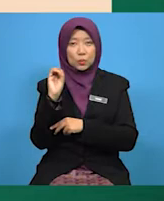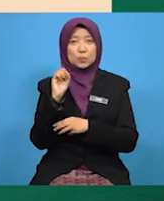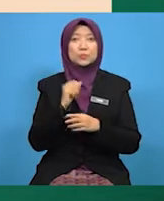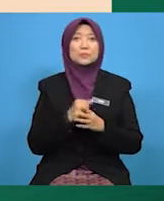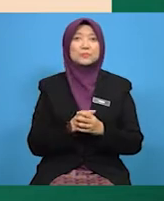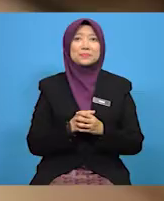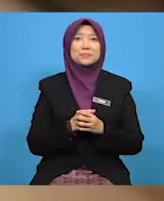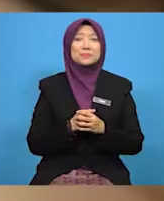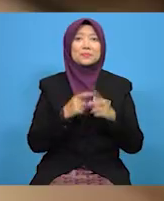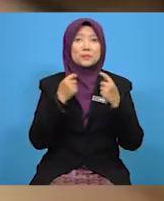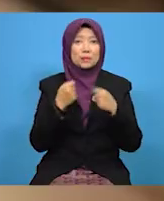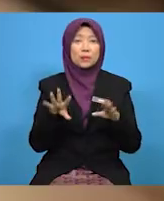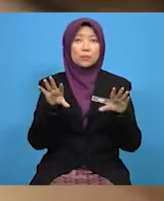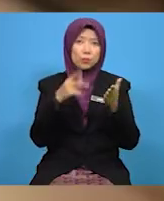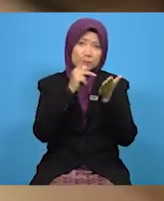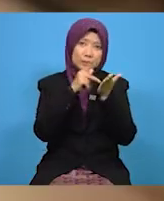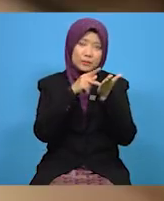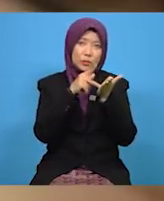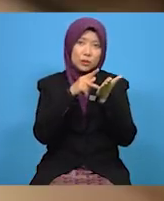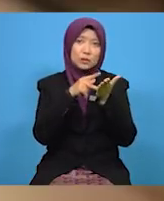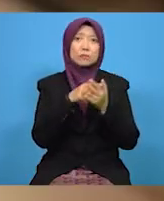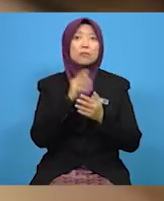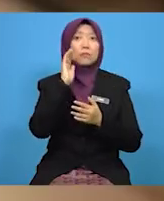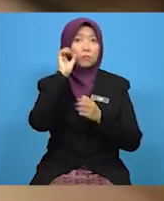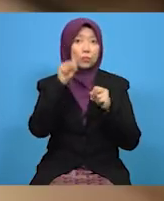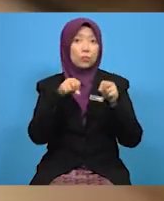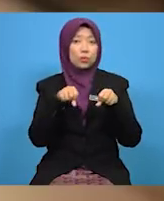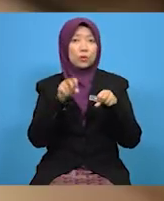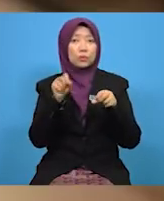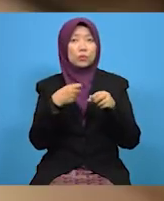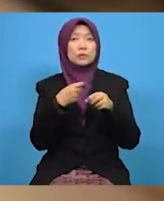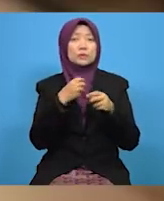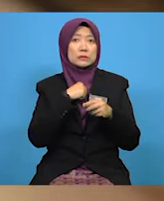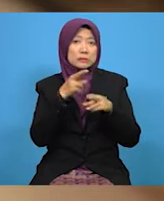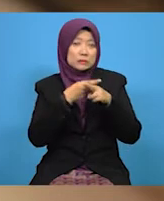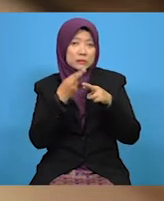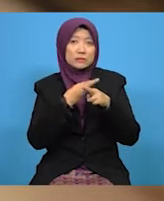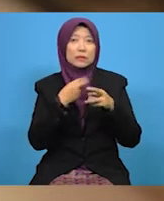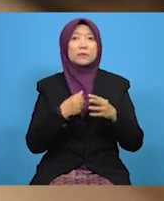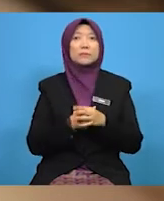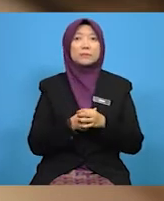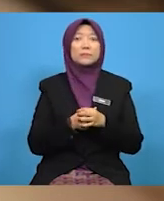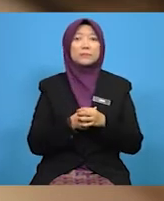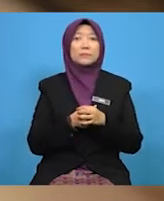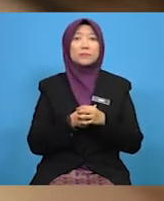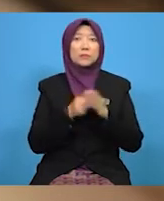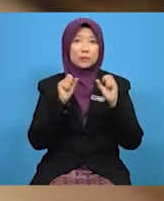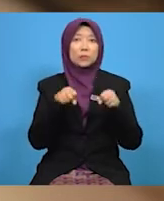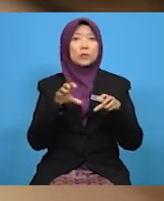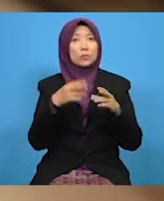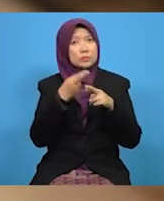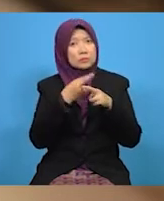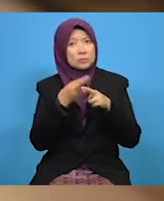6.37%. Setelah membuat penghitungan, kita juga boleh membuat tafsiran. Oleh itu, kita boleh